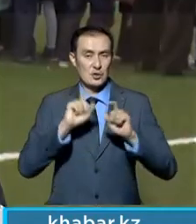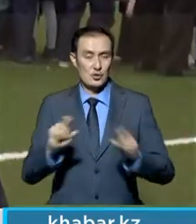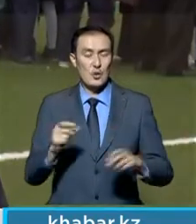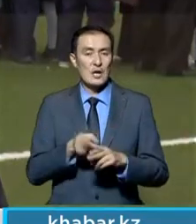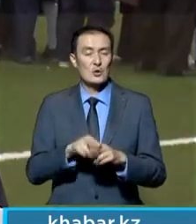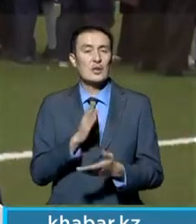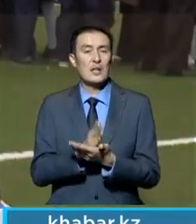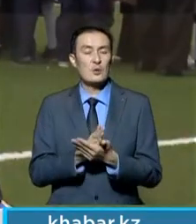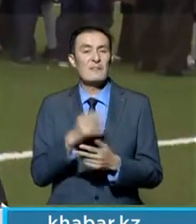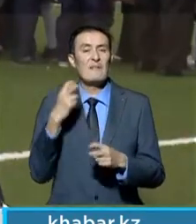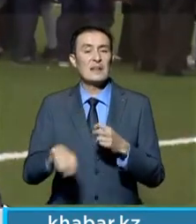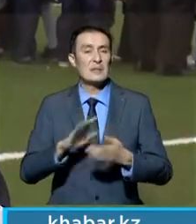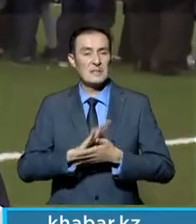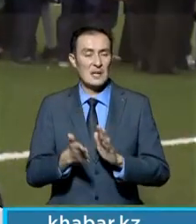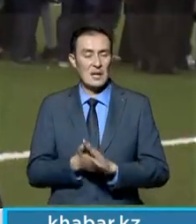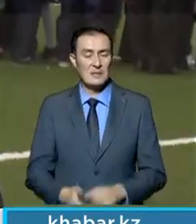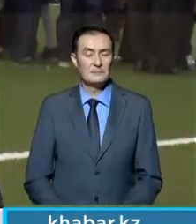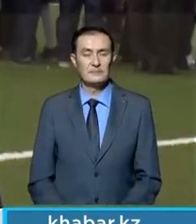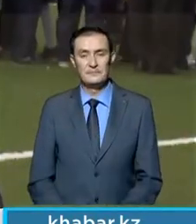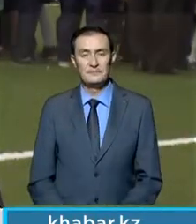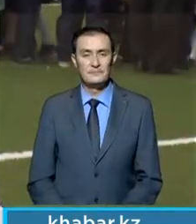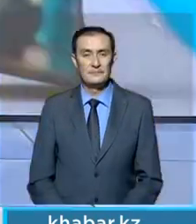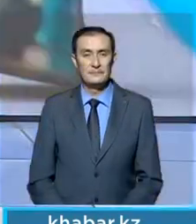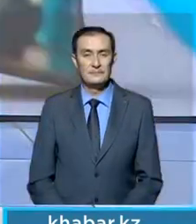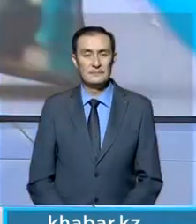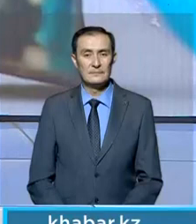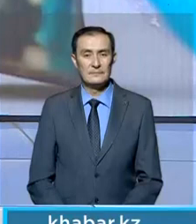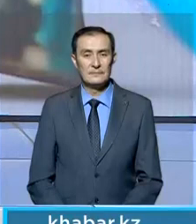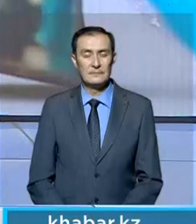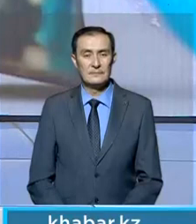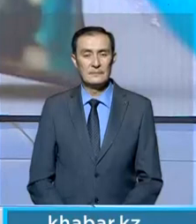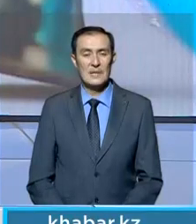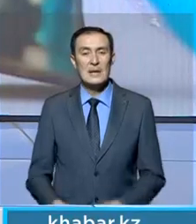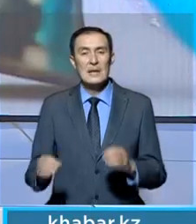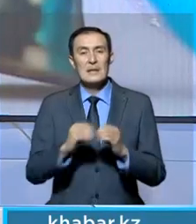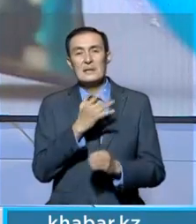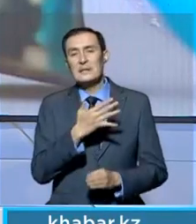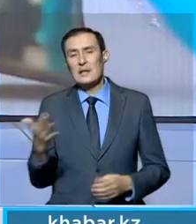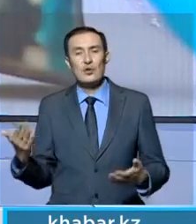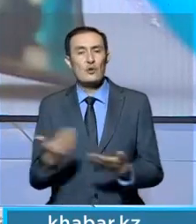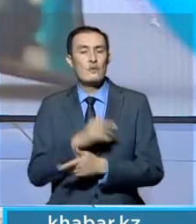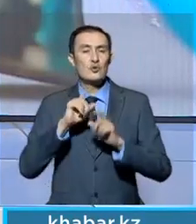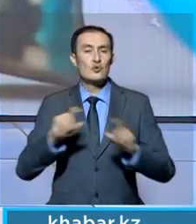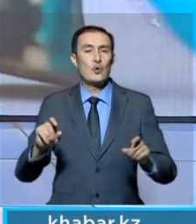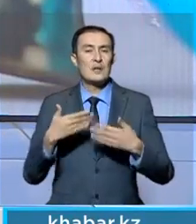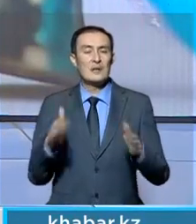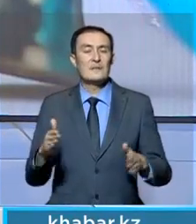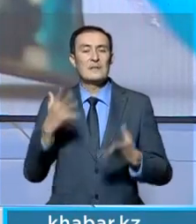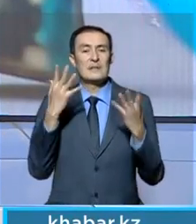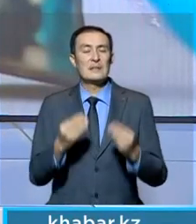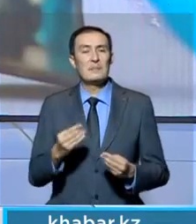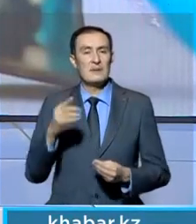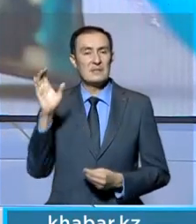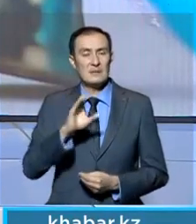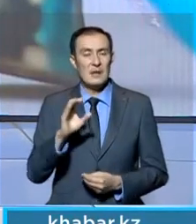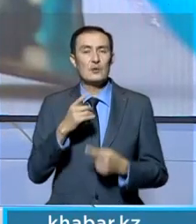которые находятся в аварийном состоянии. Десятки новых школ распахнули свои двери в День знаний и